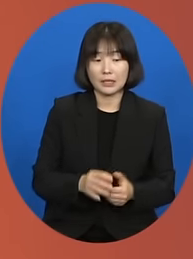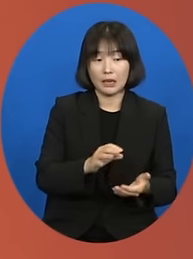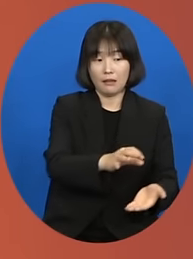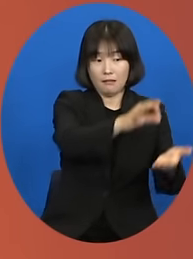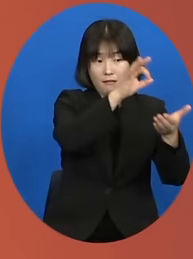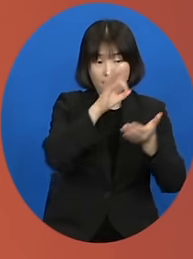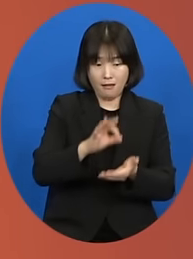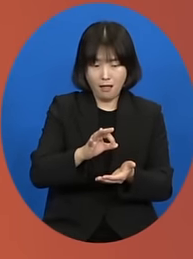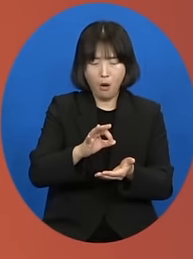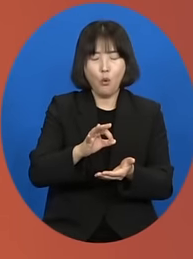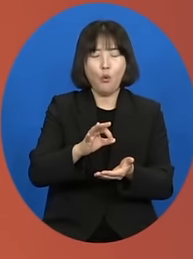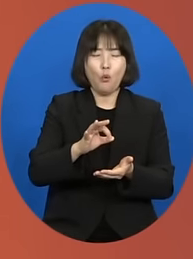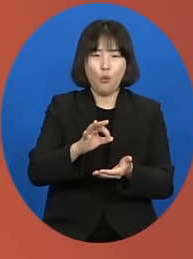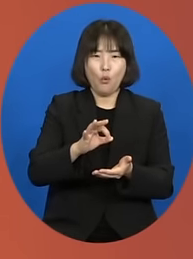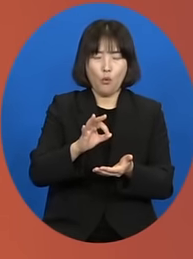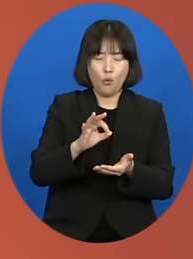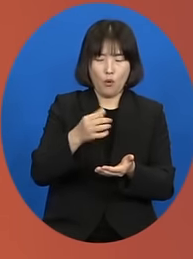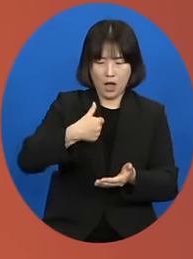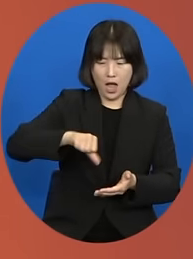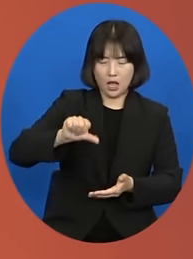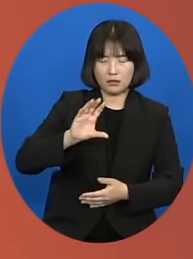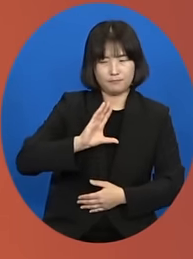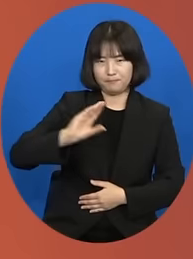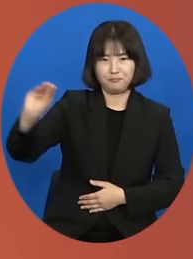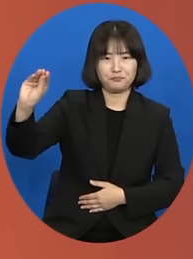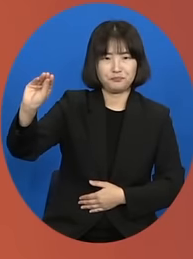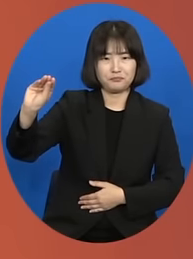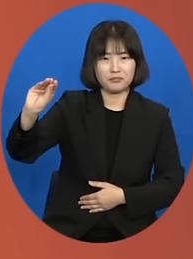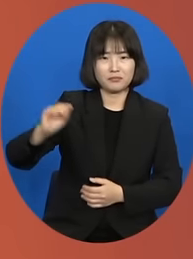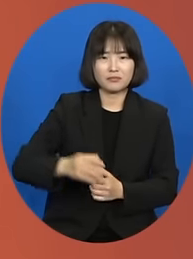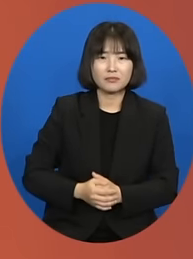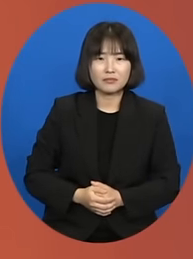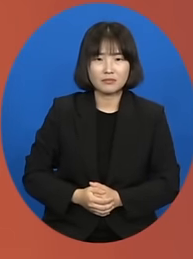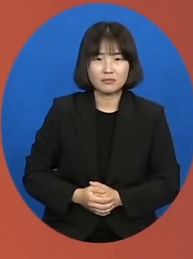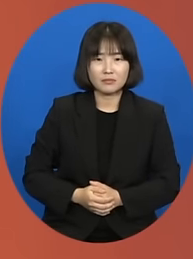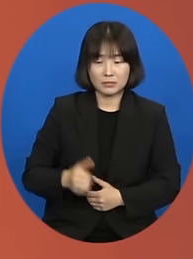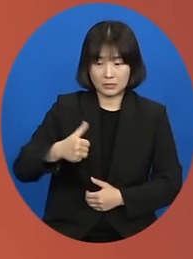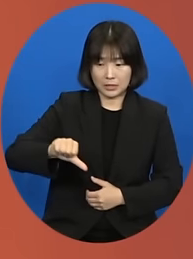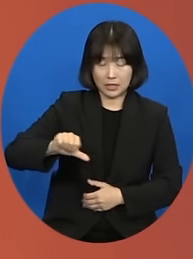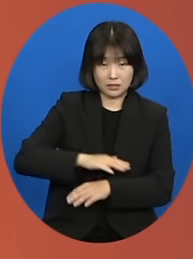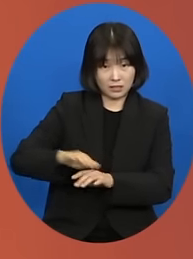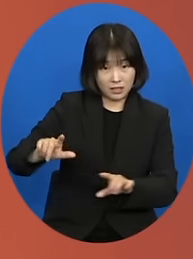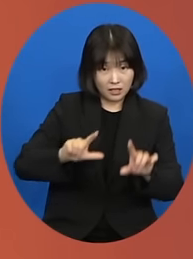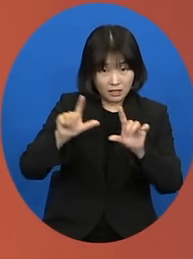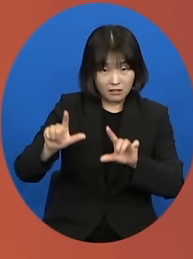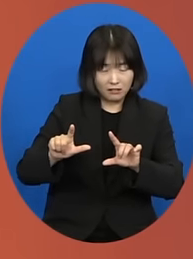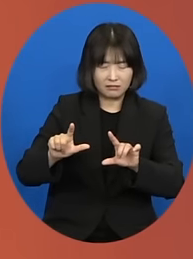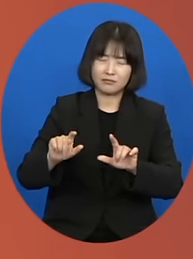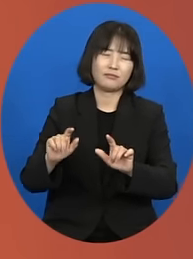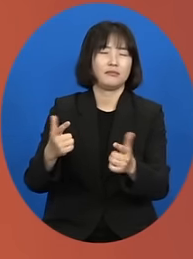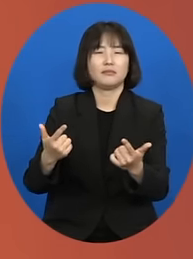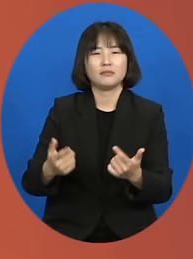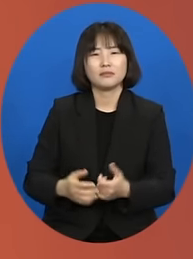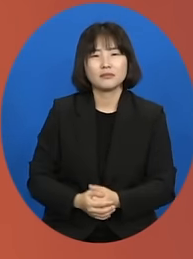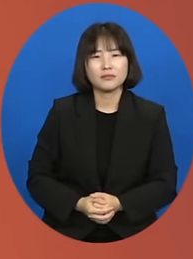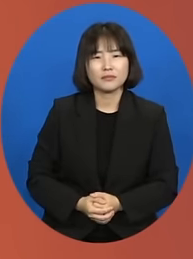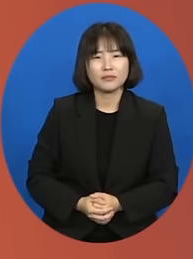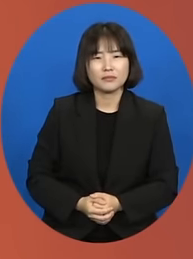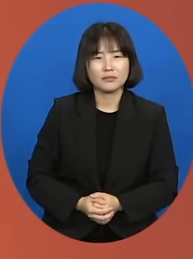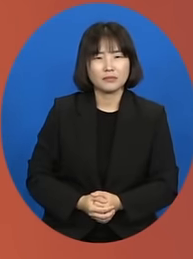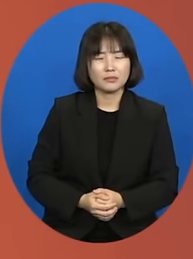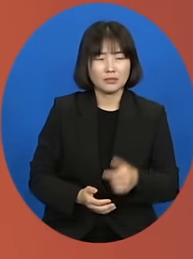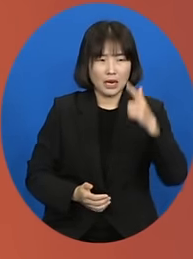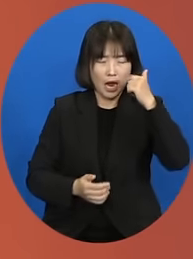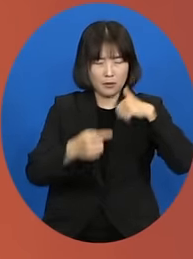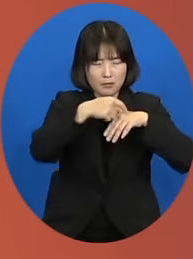아들은 떠났습니다. 그리고 그 재산 가지고 아들이 잘 살았을까요? 그렇지 않죠. 그렇게 아버지 마음 아프게